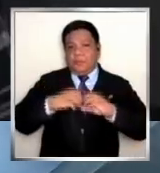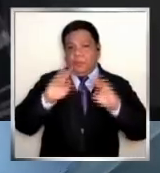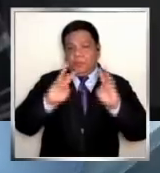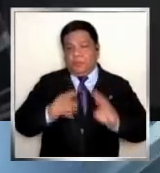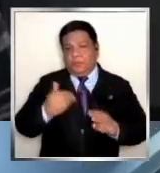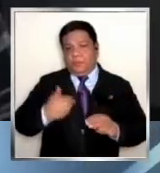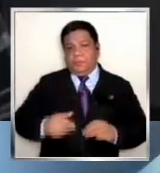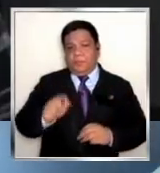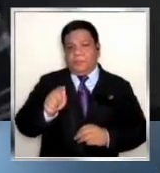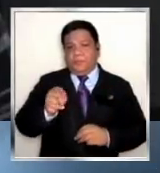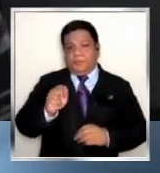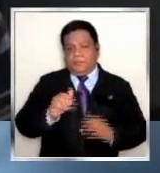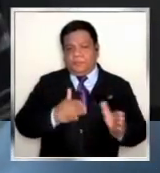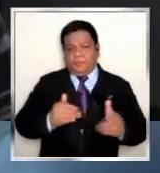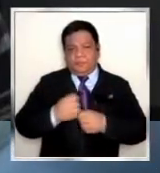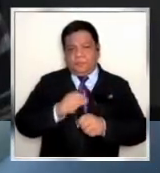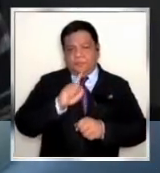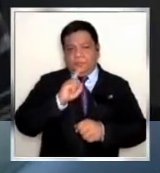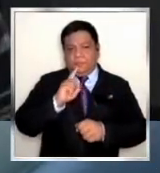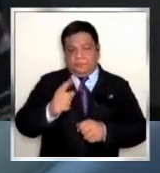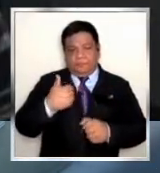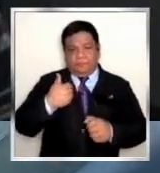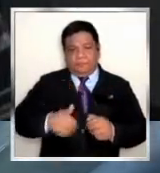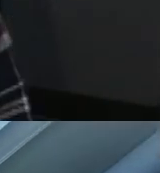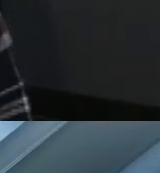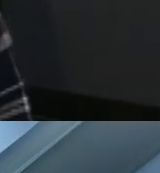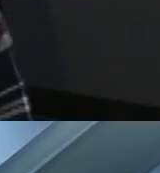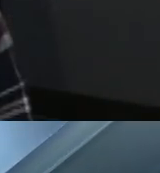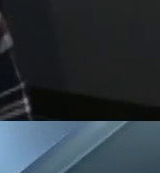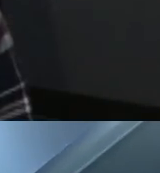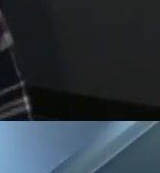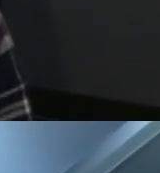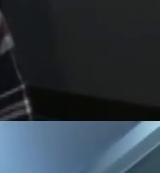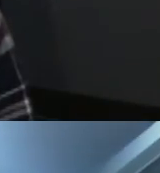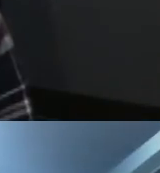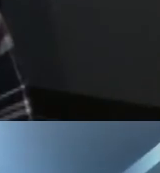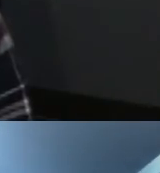magplano para sigurado. I am ready. Serbisyong totoo ng GMA News.